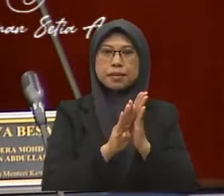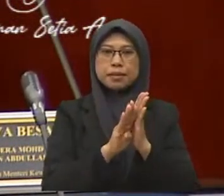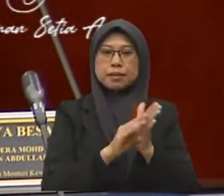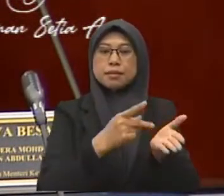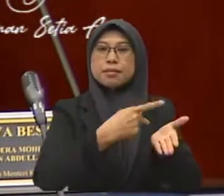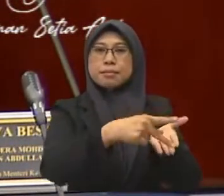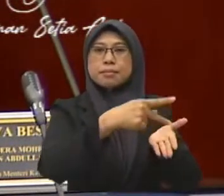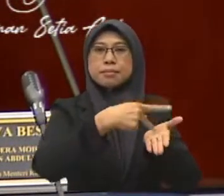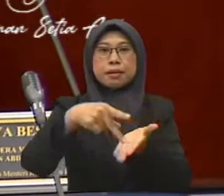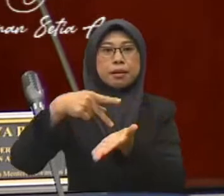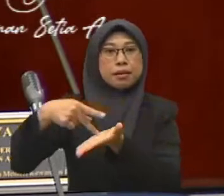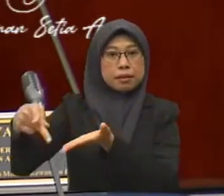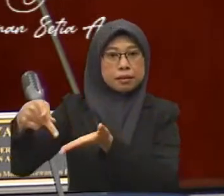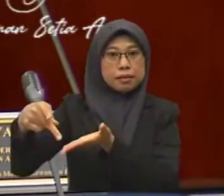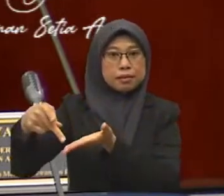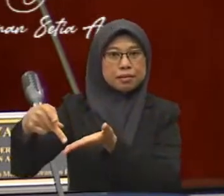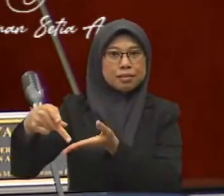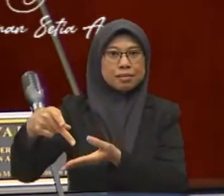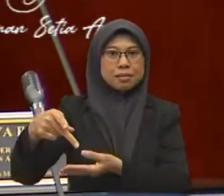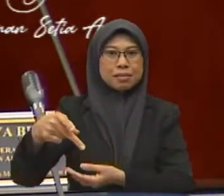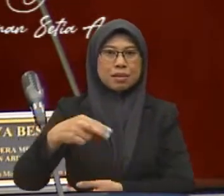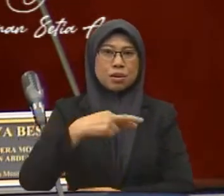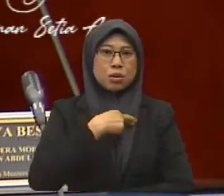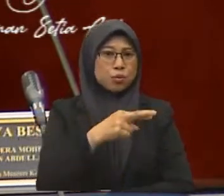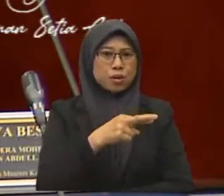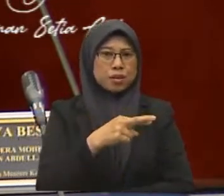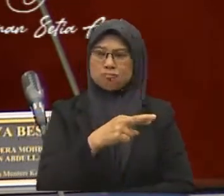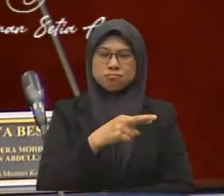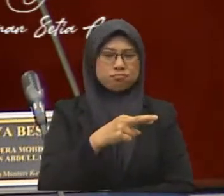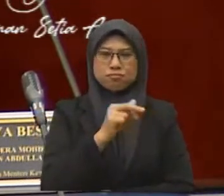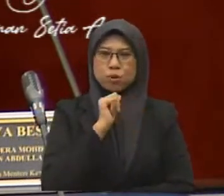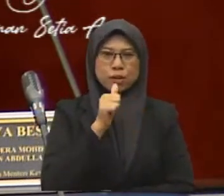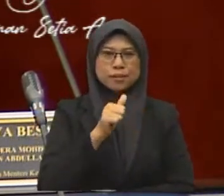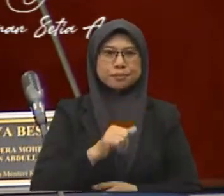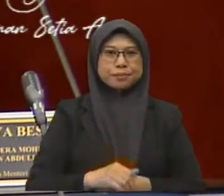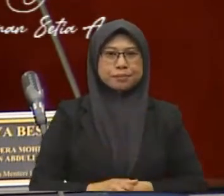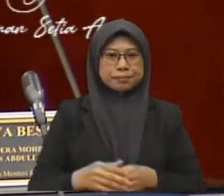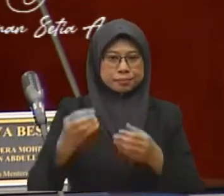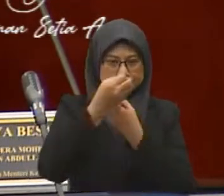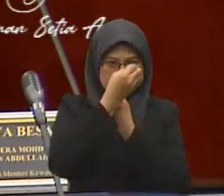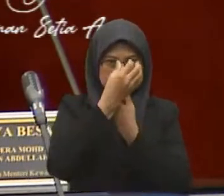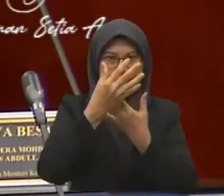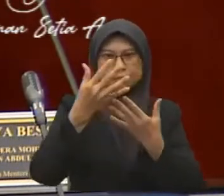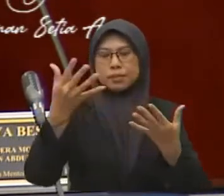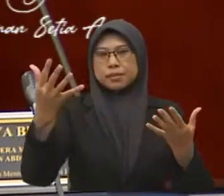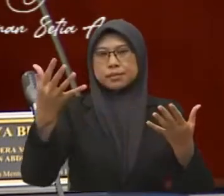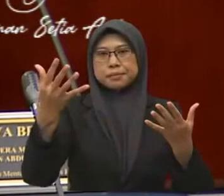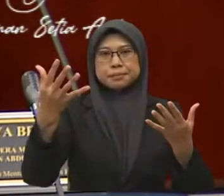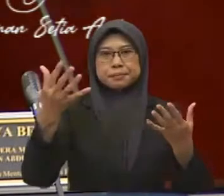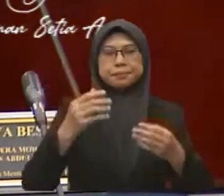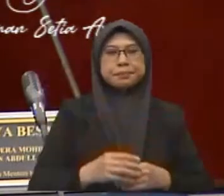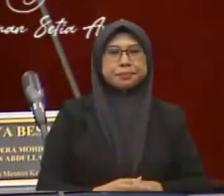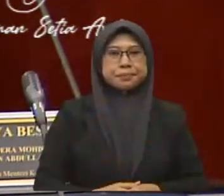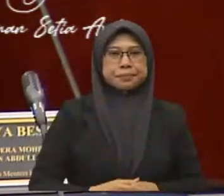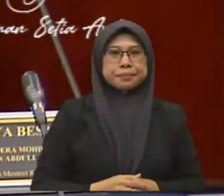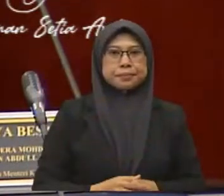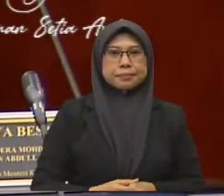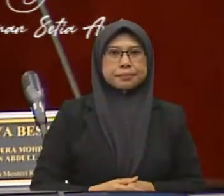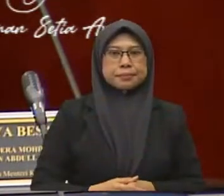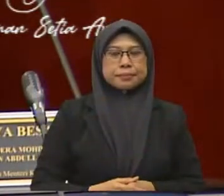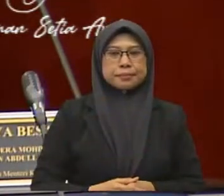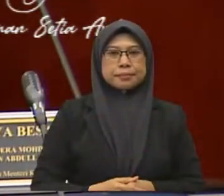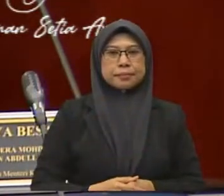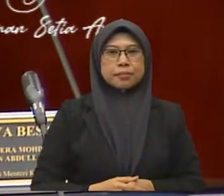itu bukanlah rugi begitu saja. Tapi saya nak maklum kepada semualah yang ahli-ahli yang